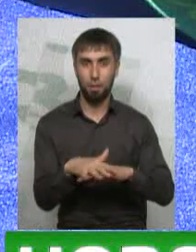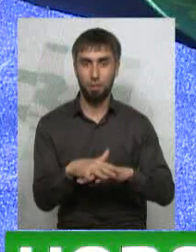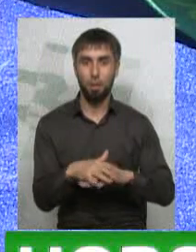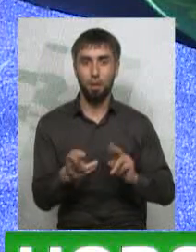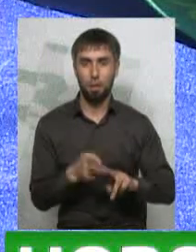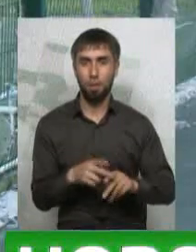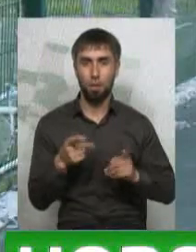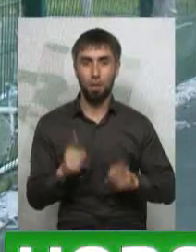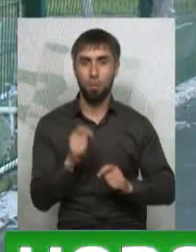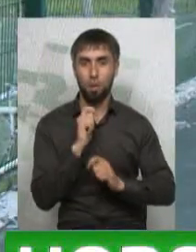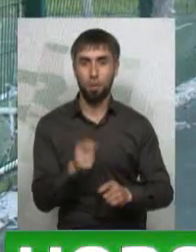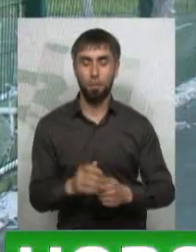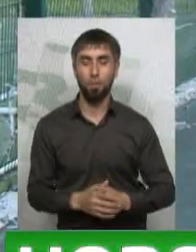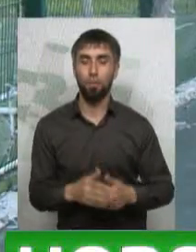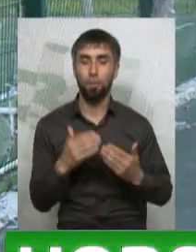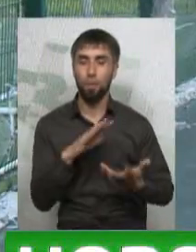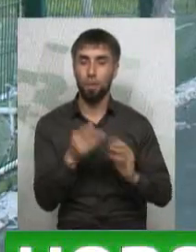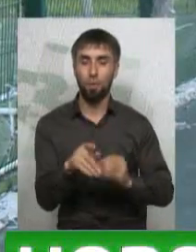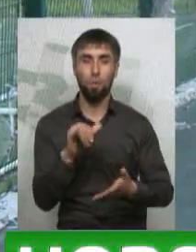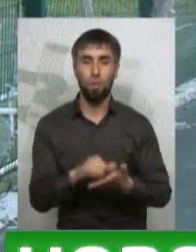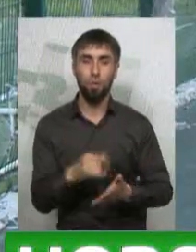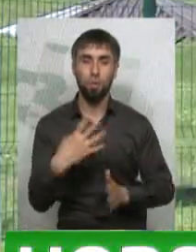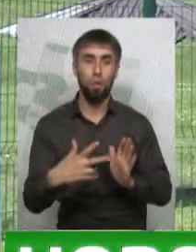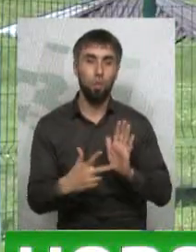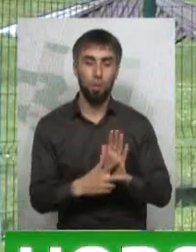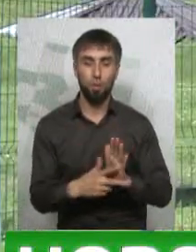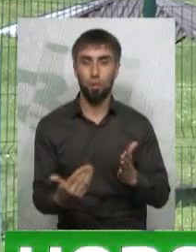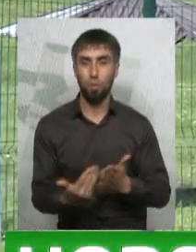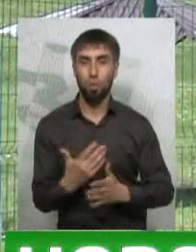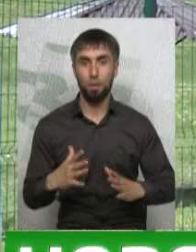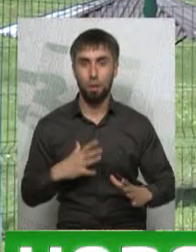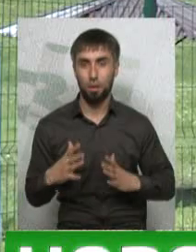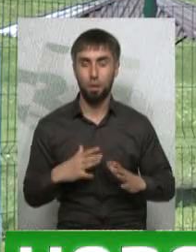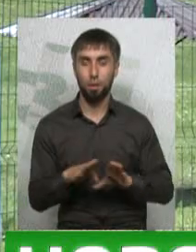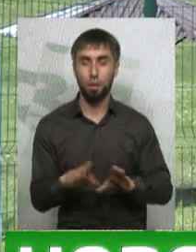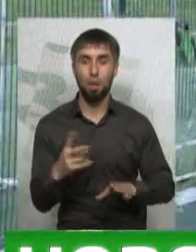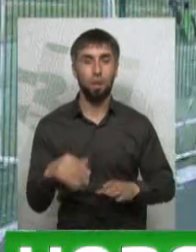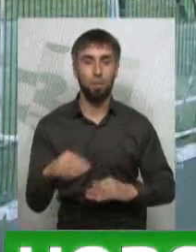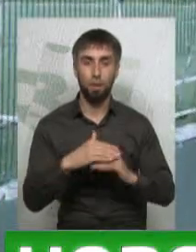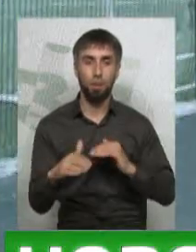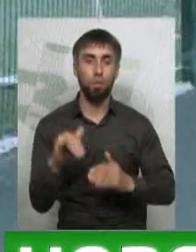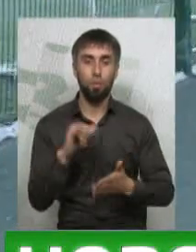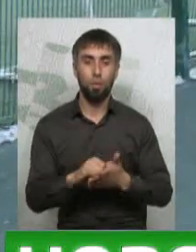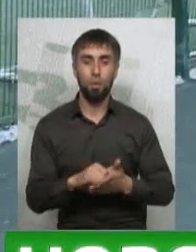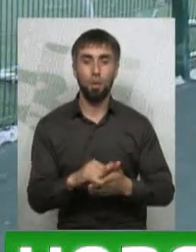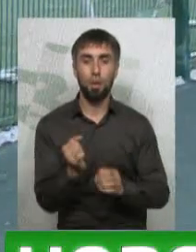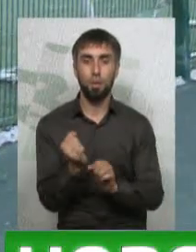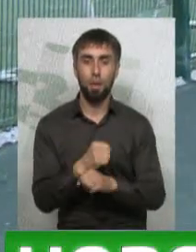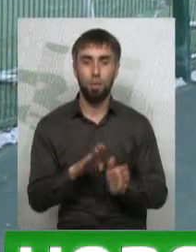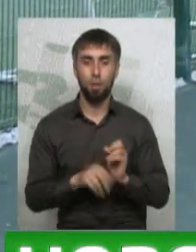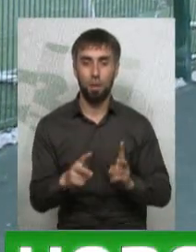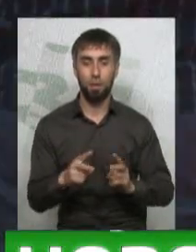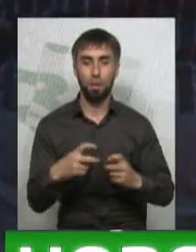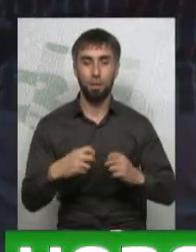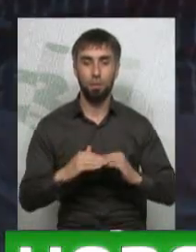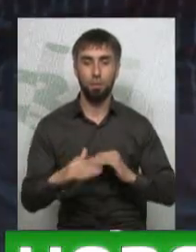населением это настоящий подарок. Всего здесь установлено 48 современных тренажеров. Также на всей территории уложено травмобезопасное